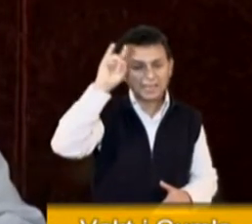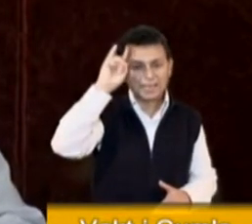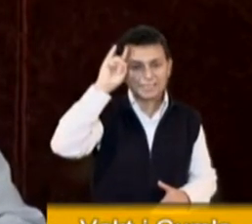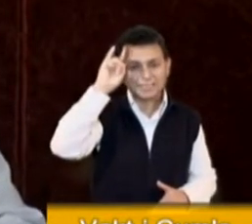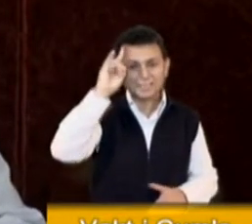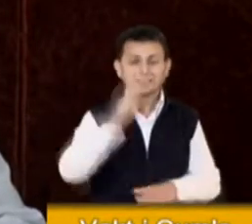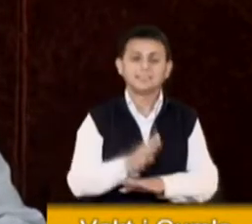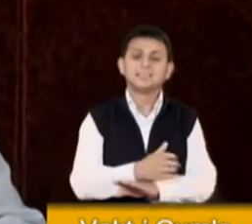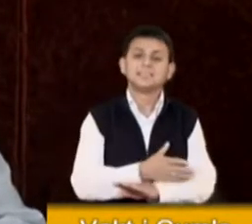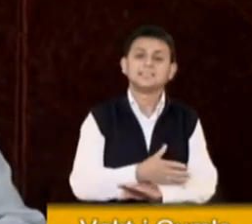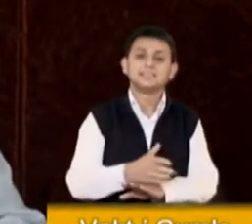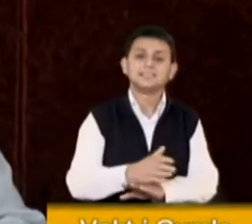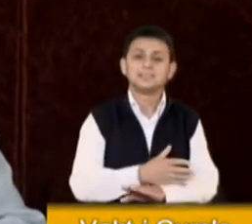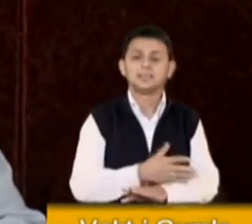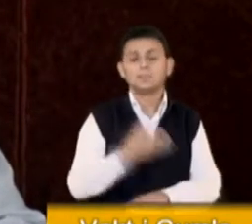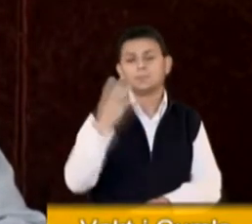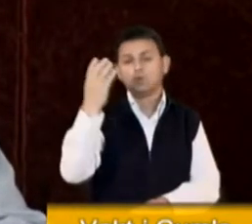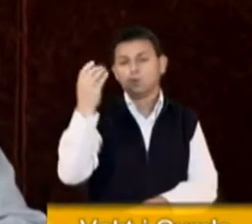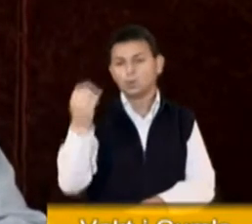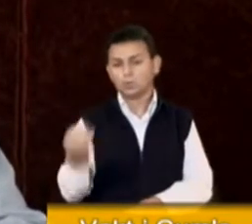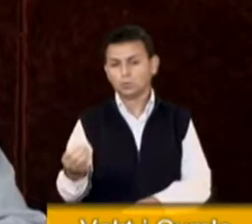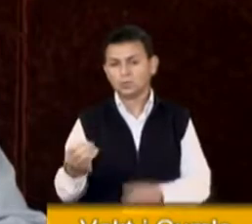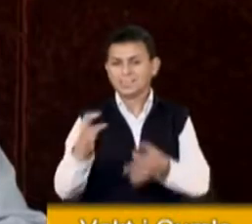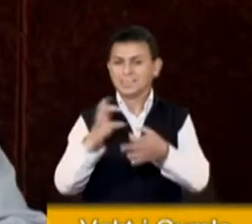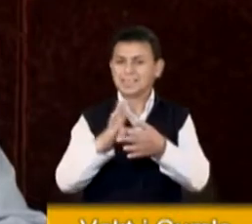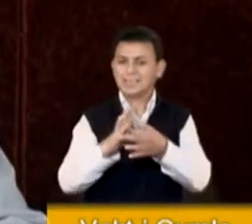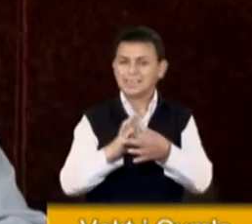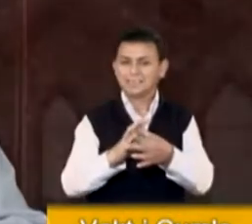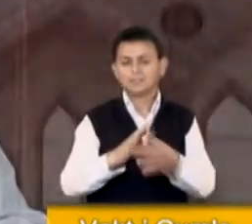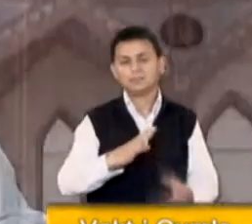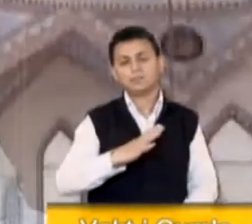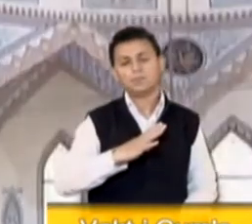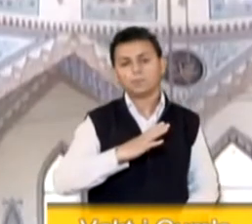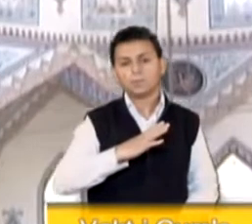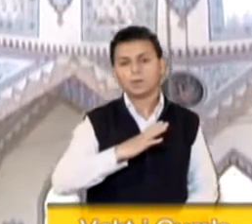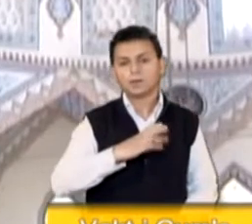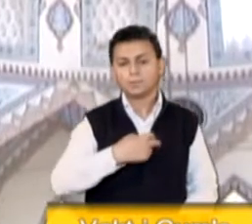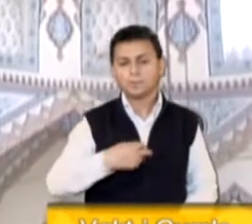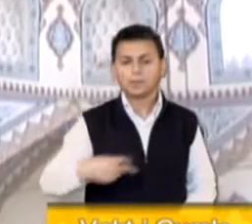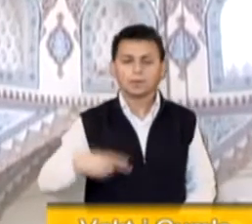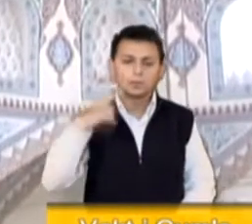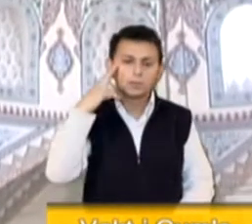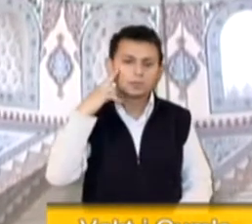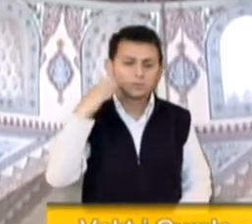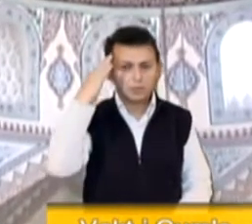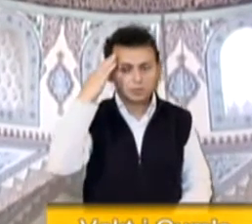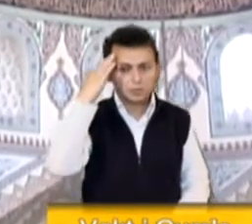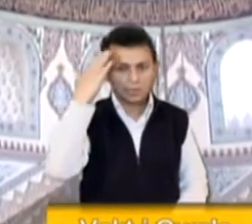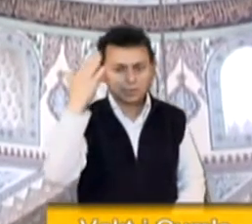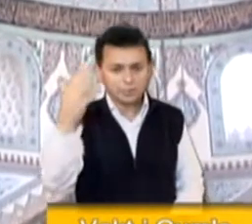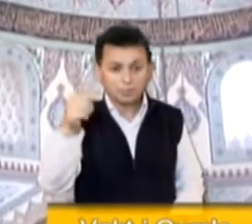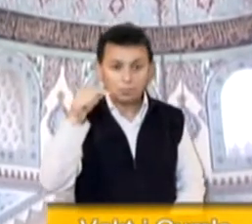hasetten kaynaklanan müthiş bir ilgi var. Bu şekilde Efendimiz aleyhissalatu vesselam da Felak ve